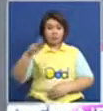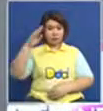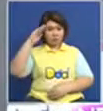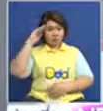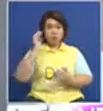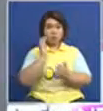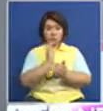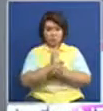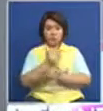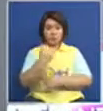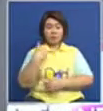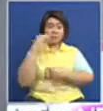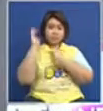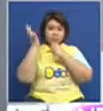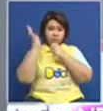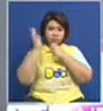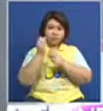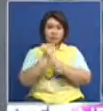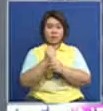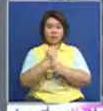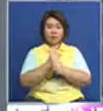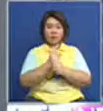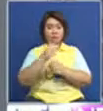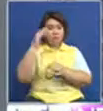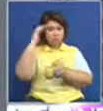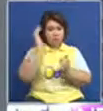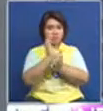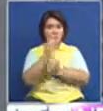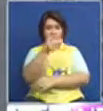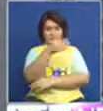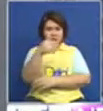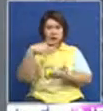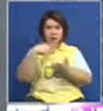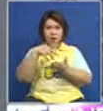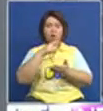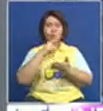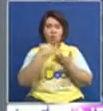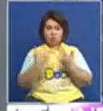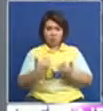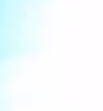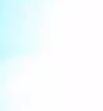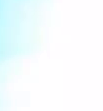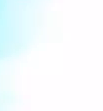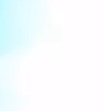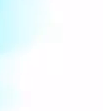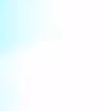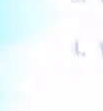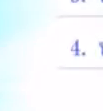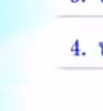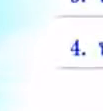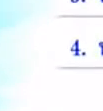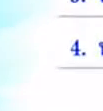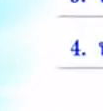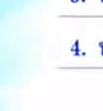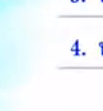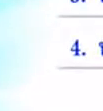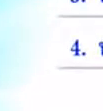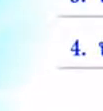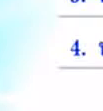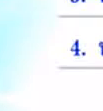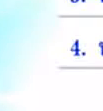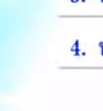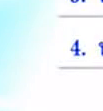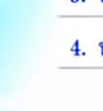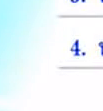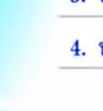ชาญบัญชาโฆษกสำนักงานตำรวจแห่งชาติเปิดเผยว่ายังไม่ได้รับรายงานว่าพันตำรวจเอกศิวพงษ์พัฒพงษ์พาณิ